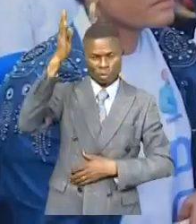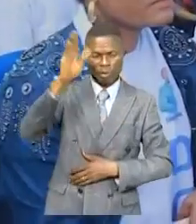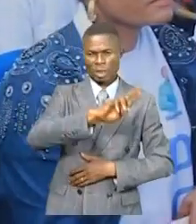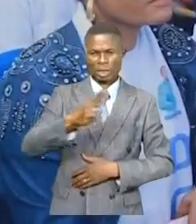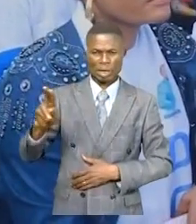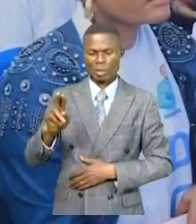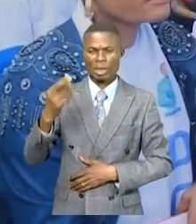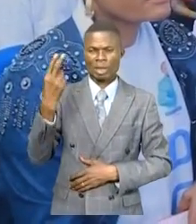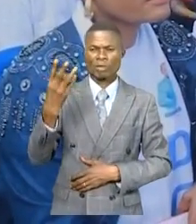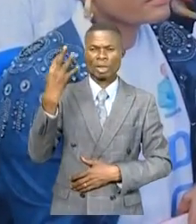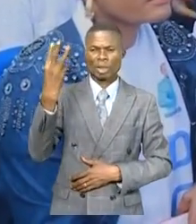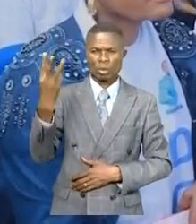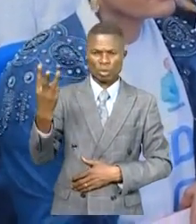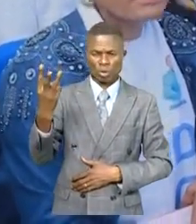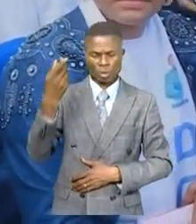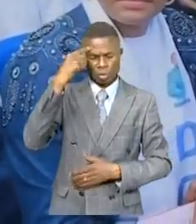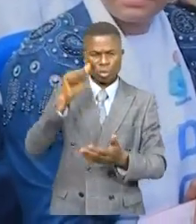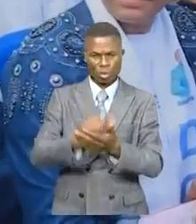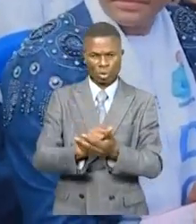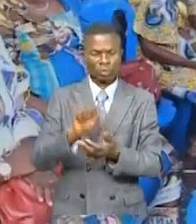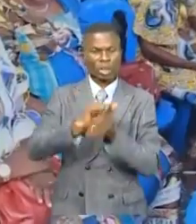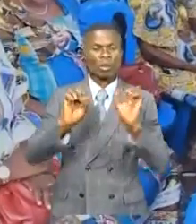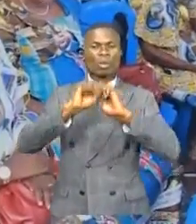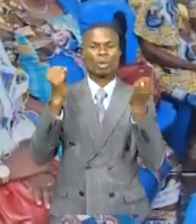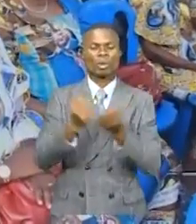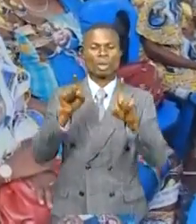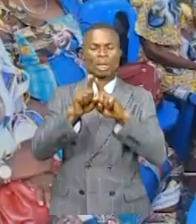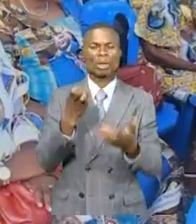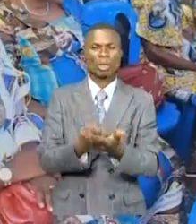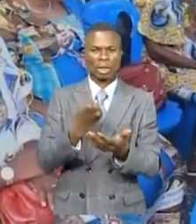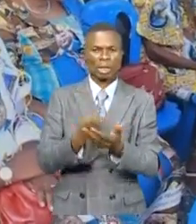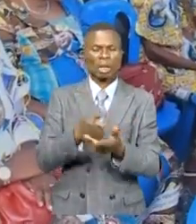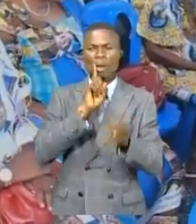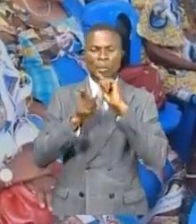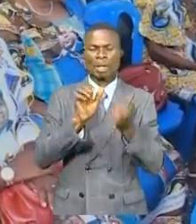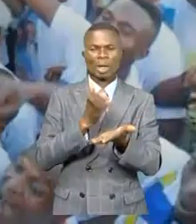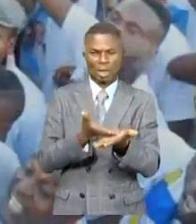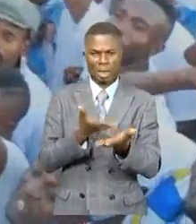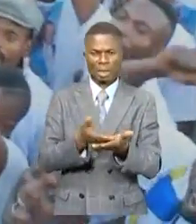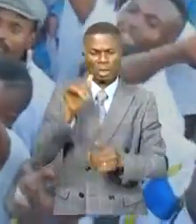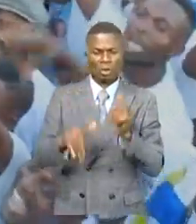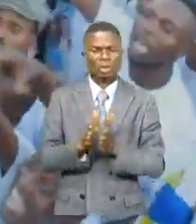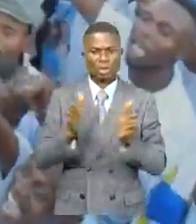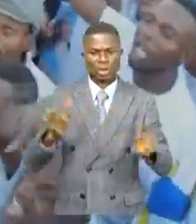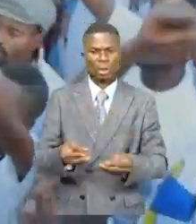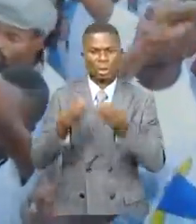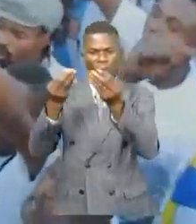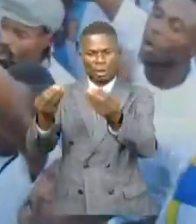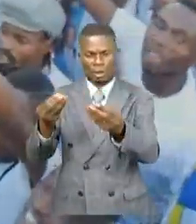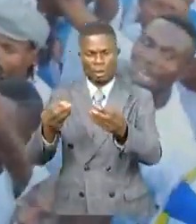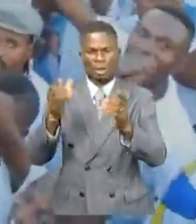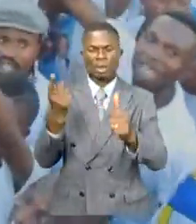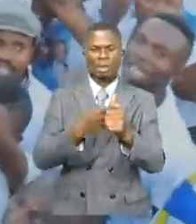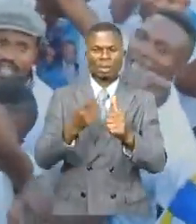à venir. À l'occasion, des problèmes socio-économiques ont été présentés au secrétaire général, notamment